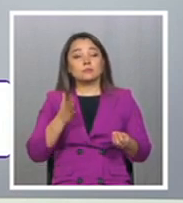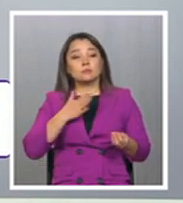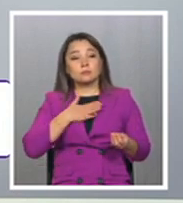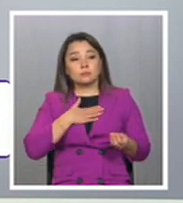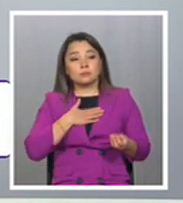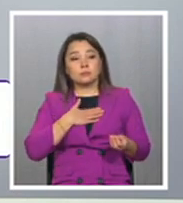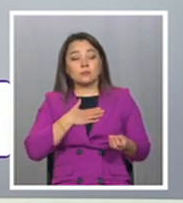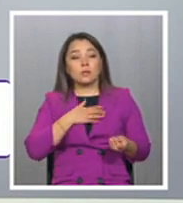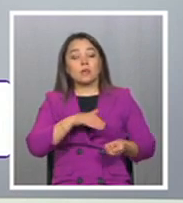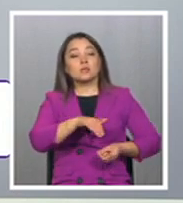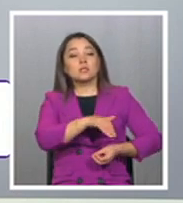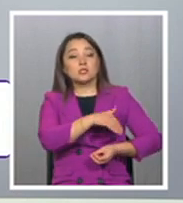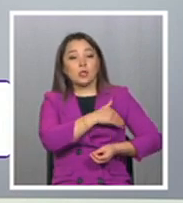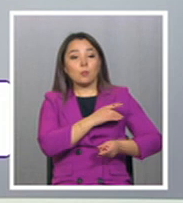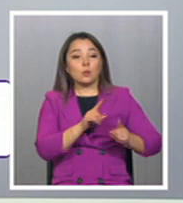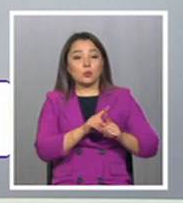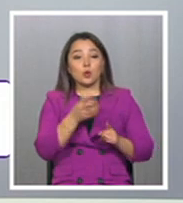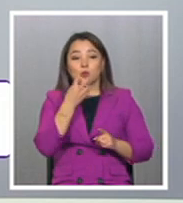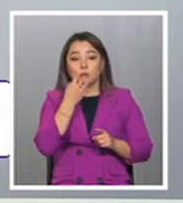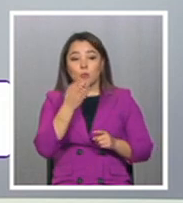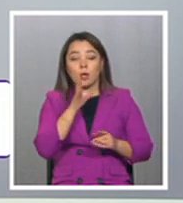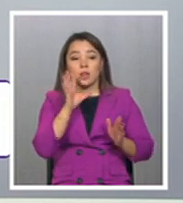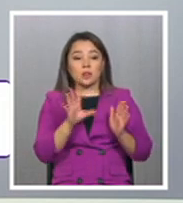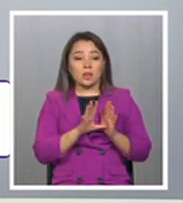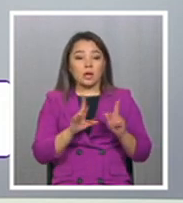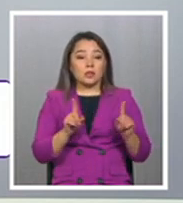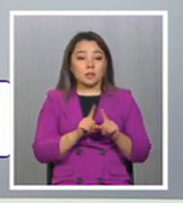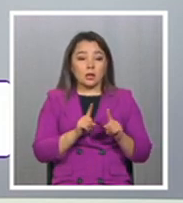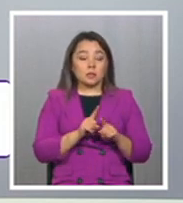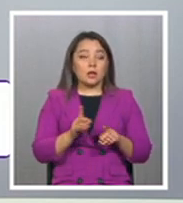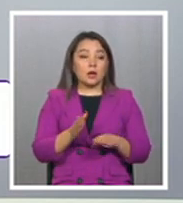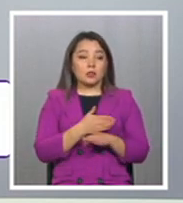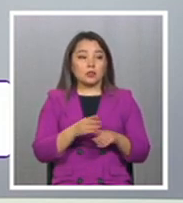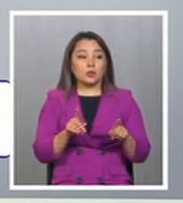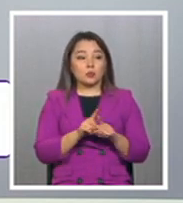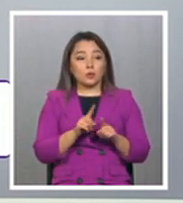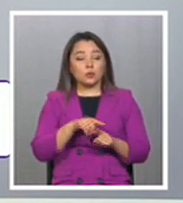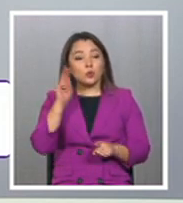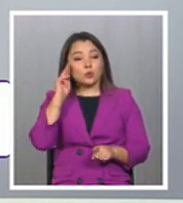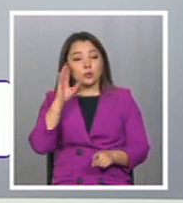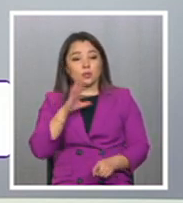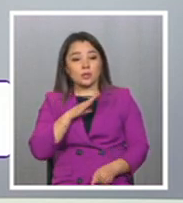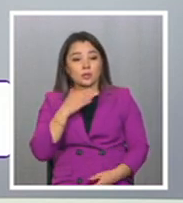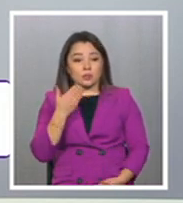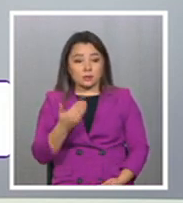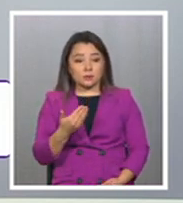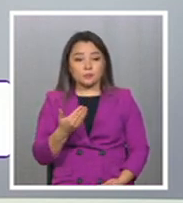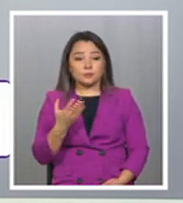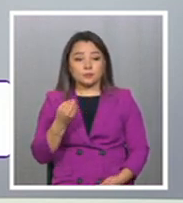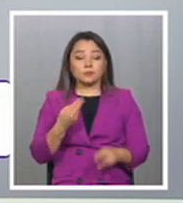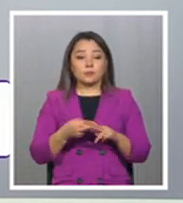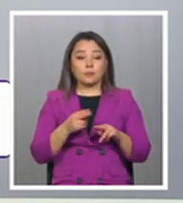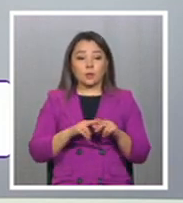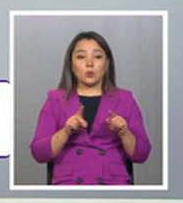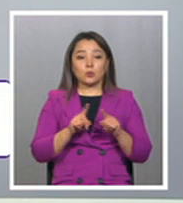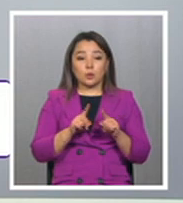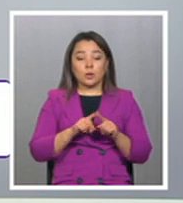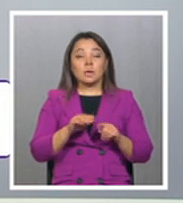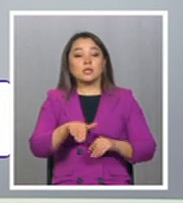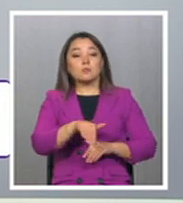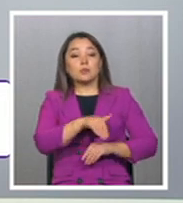яғни температура мен жылу энергиясын ажыратуды үйрендік. Және де бұл температура